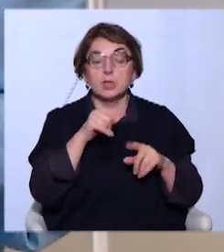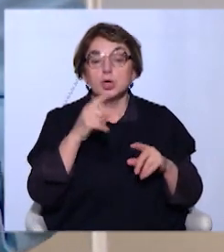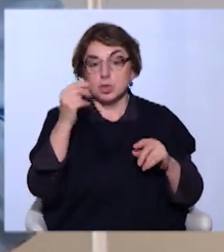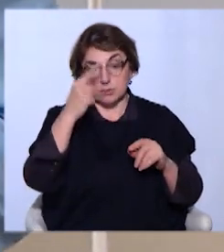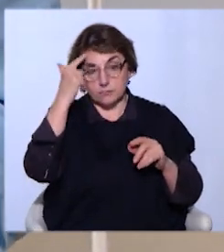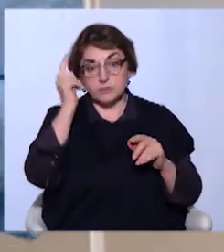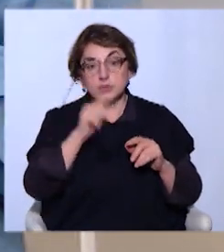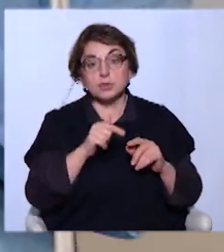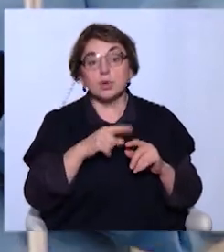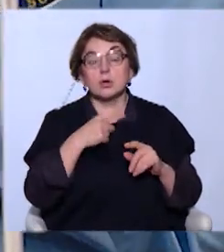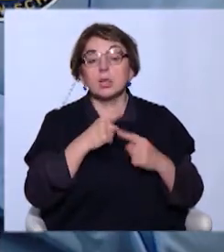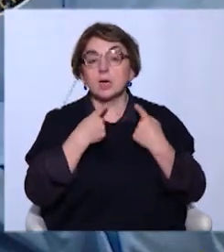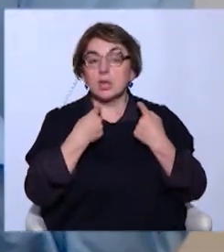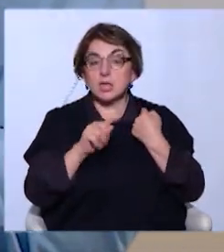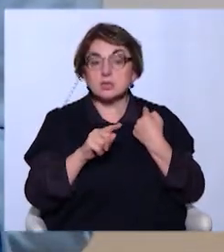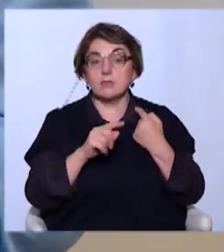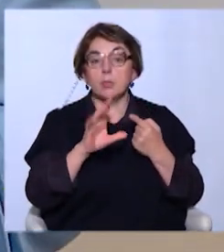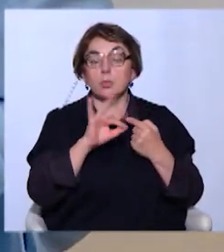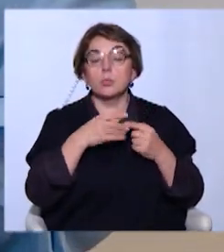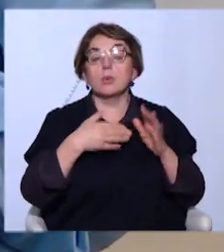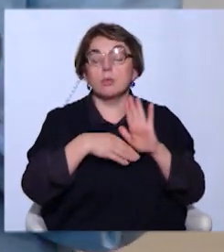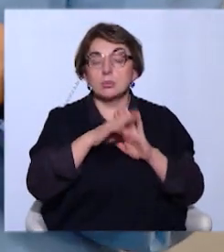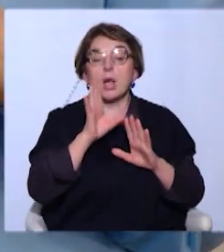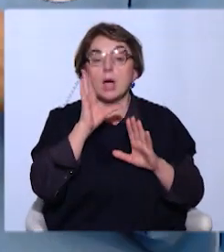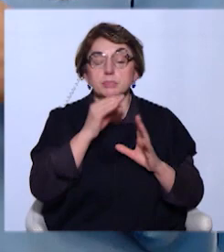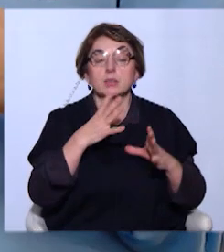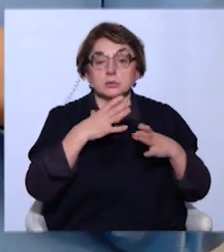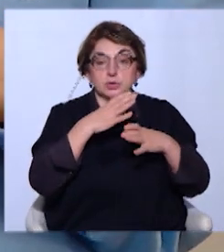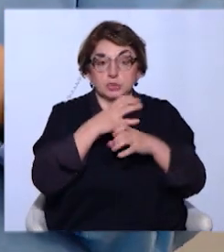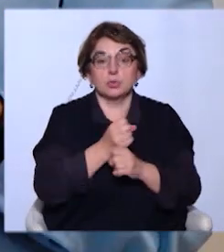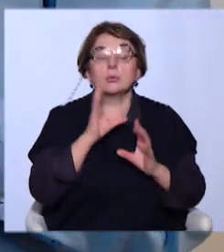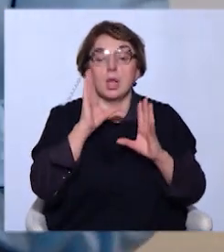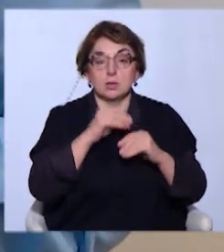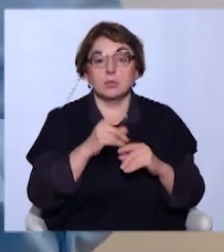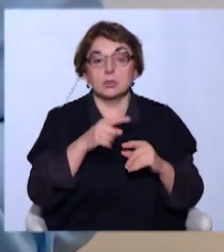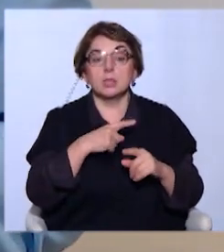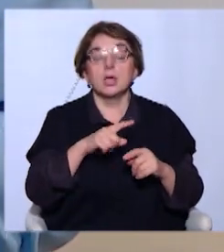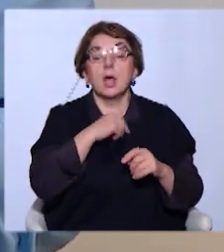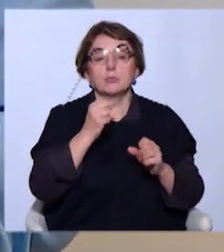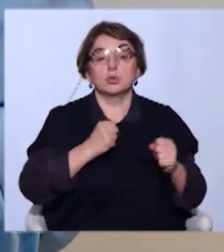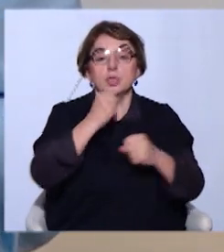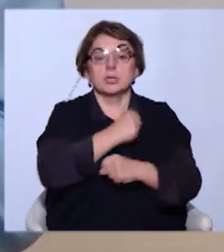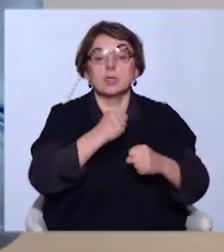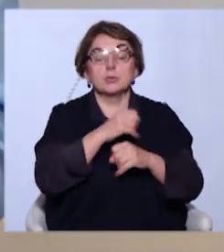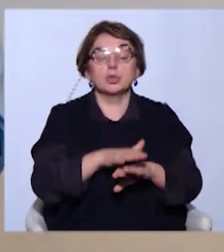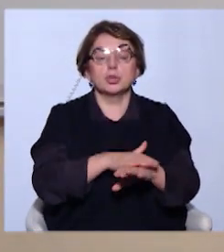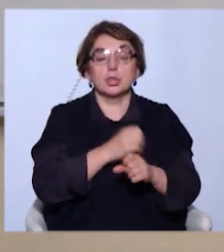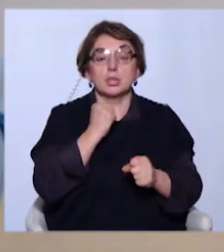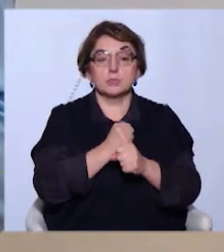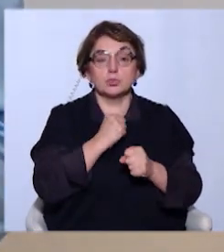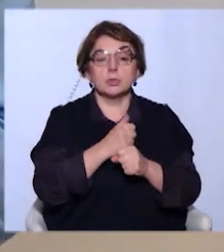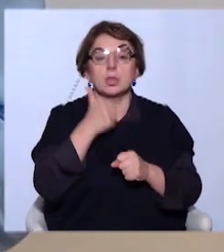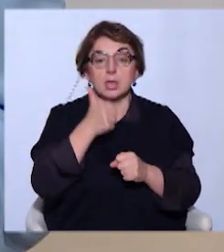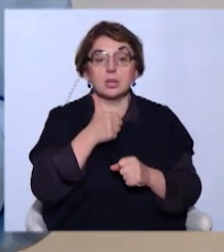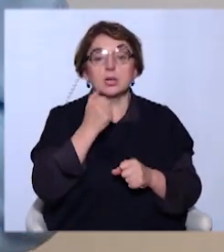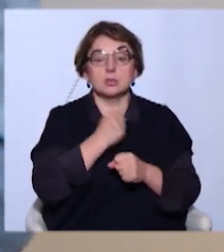აღნაგობის ნახშირწყალბადებს და ცნობილია, რომ ამ შემთხვევაში განშტოებული აღნაგობის ნახშირწყალბადები უკეთ უძლებენ ამ შეკუმშვას და შესაბამისად ძრავაც უფრო დიდი